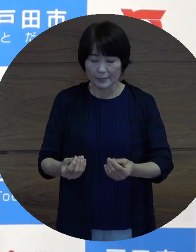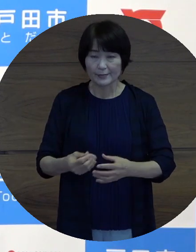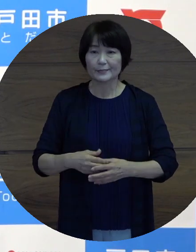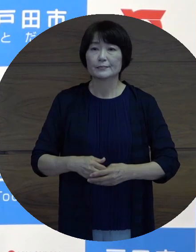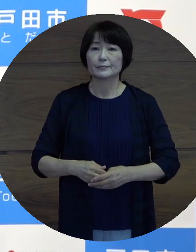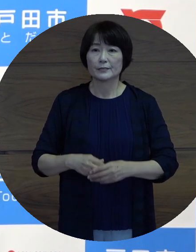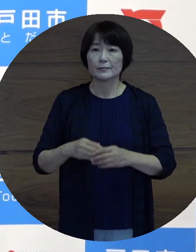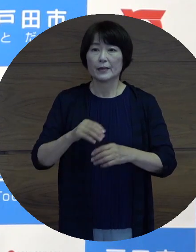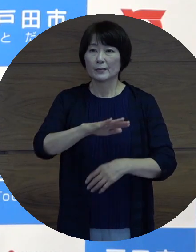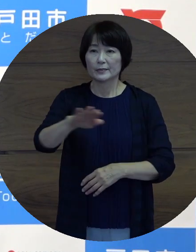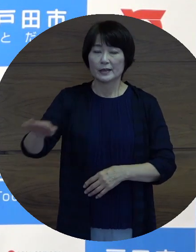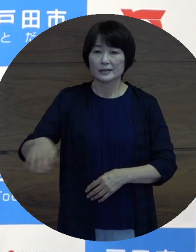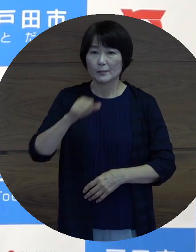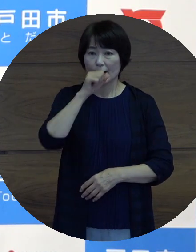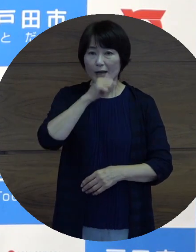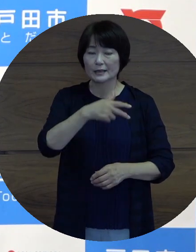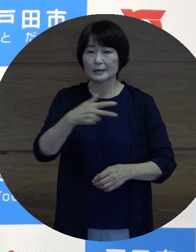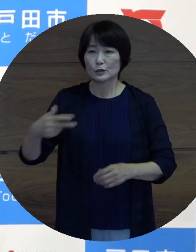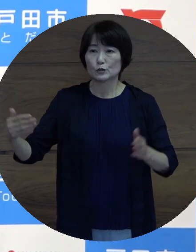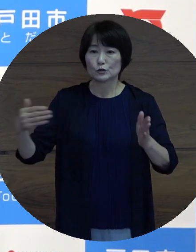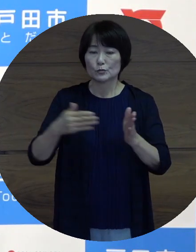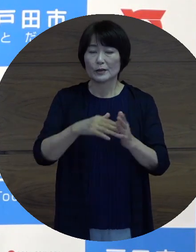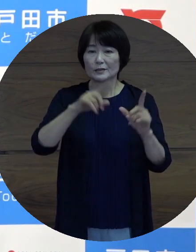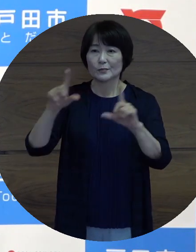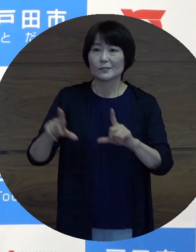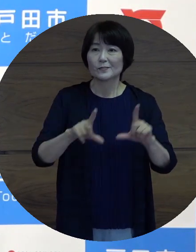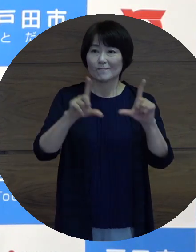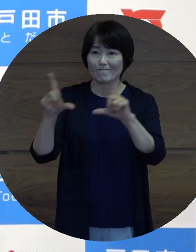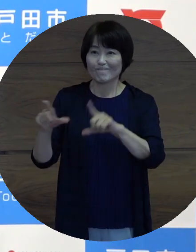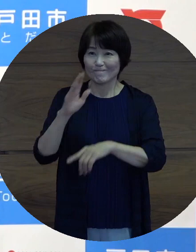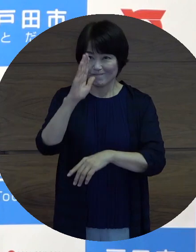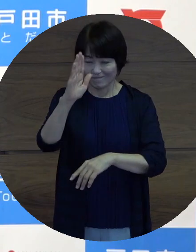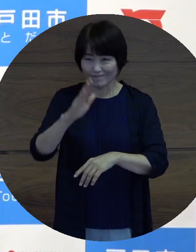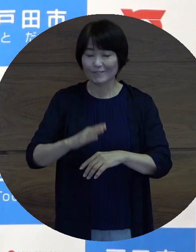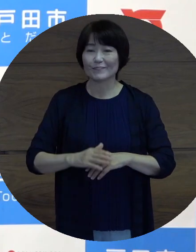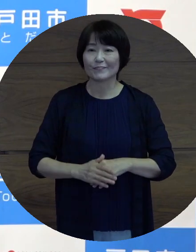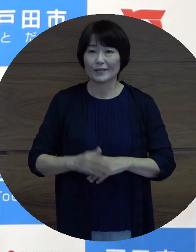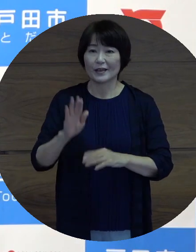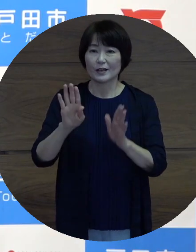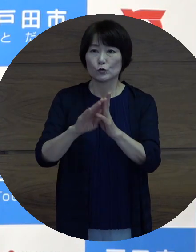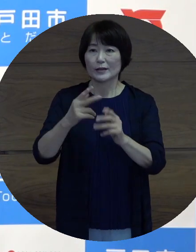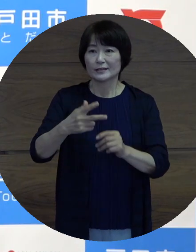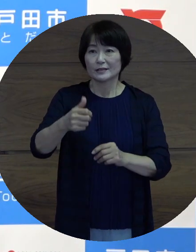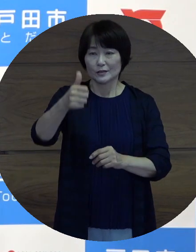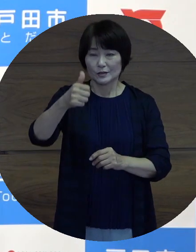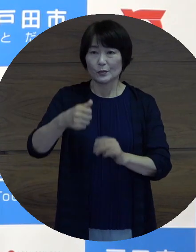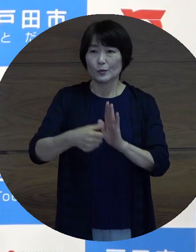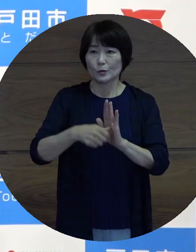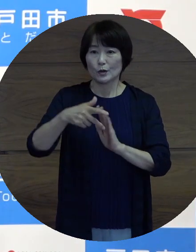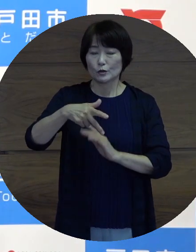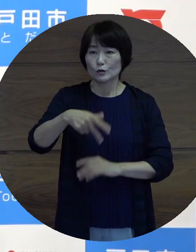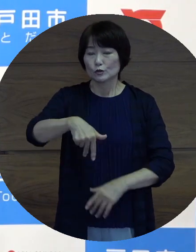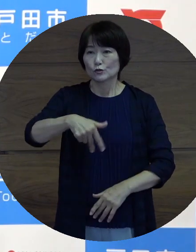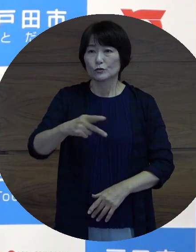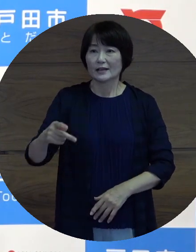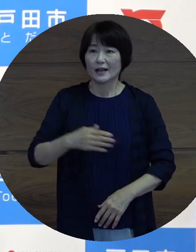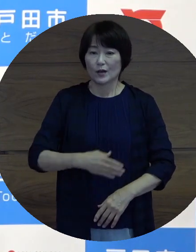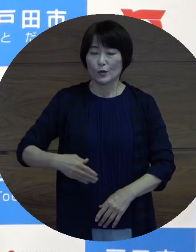います。皆様良い週末をお過ごしください。ありがとうございました。戸田市長の菅原文人でした。